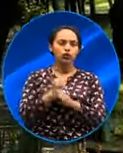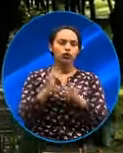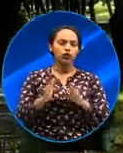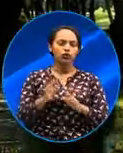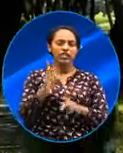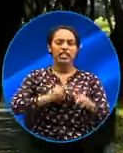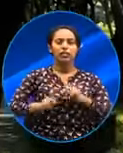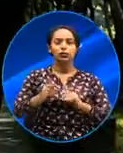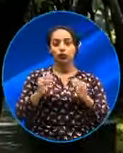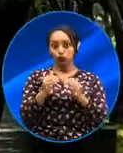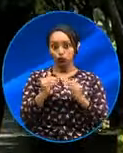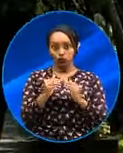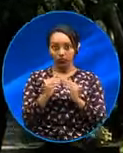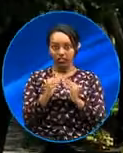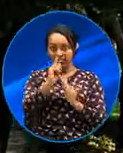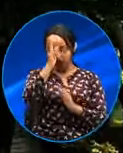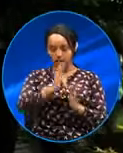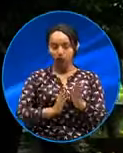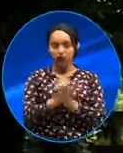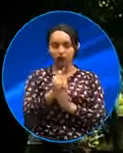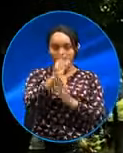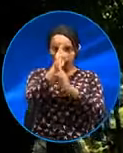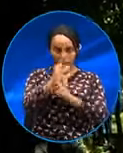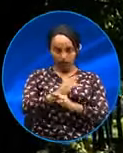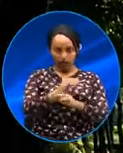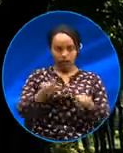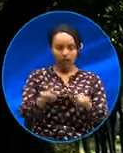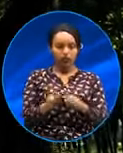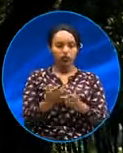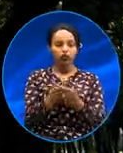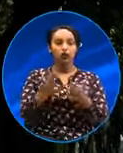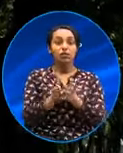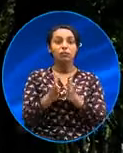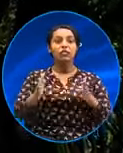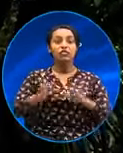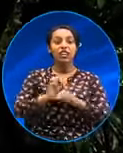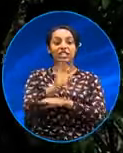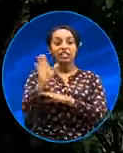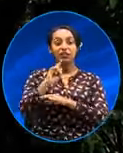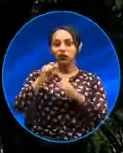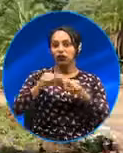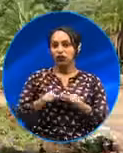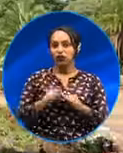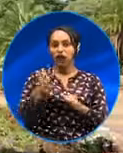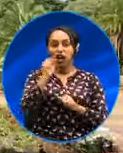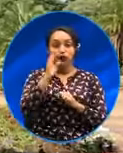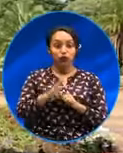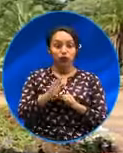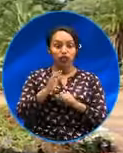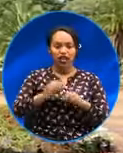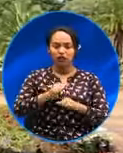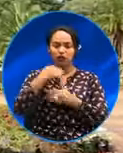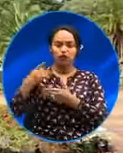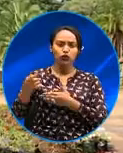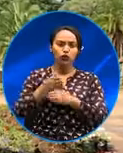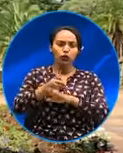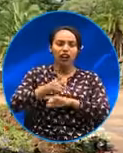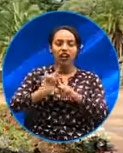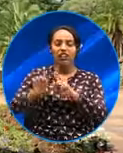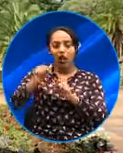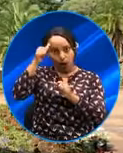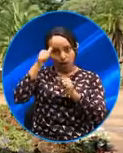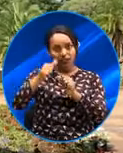በስራዎቹ የህዝቦች እኩልነት፣ የሰብአዊ መብት መከበርና መሰል ጉዳዮች በስፋት ሲያንጸባርቅ ነው የቆየው። አርቲስቱ ከተሰዋ በኋላ